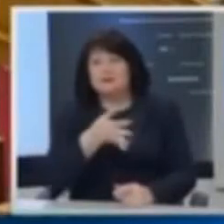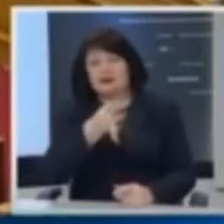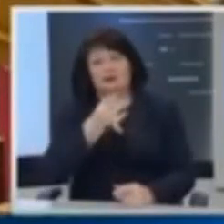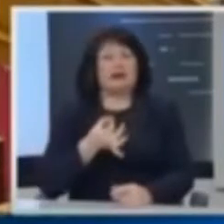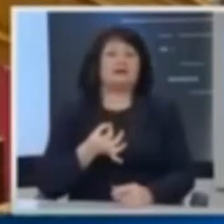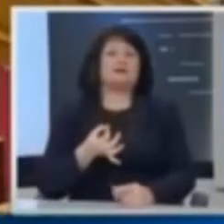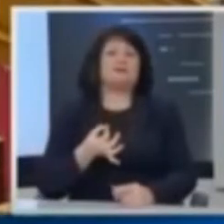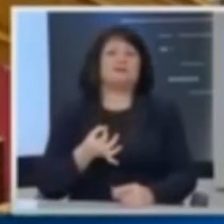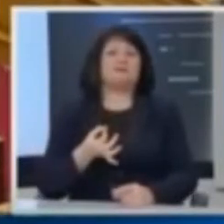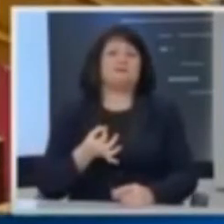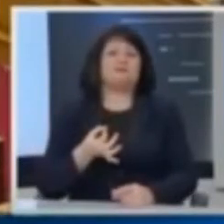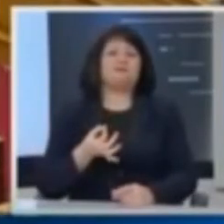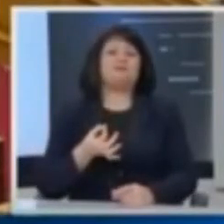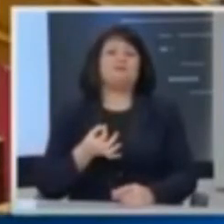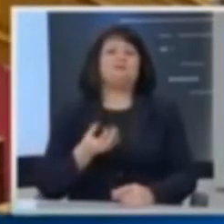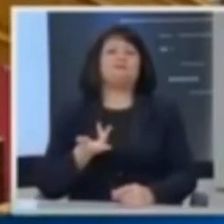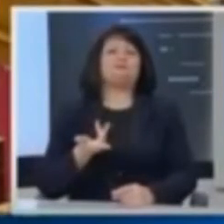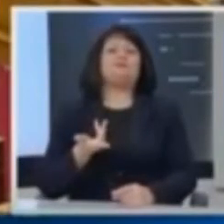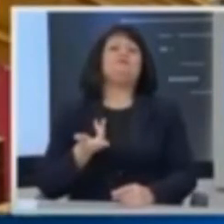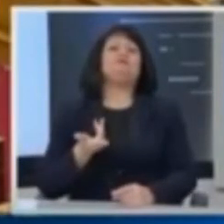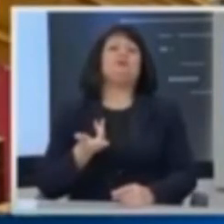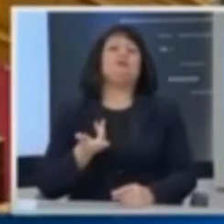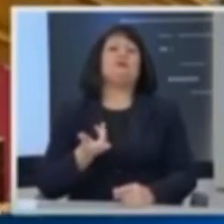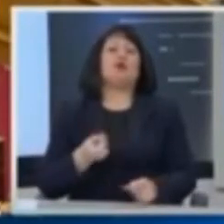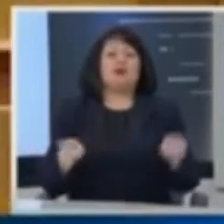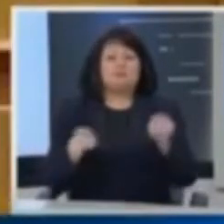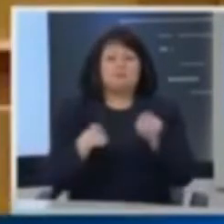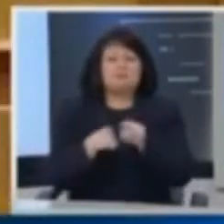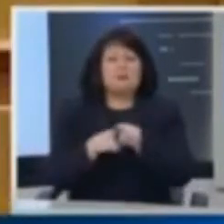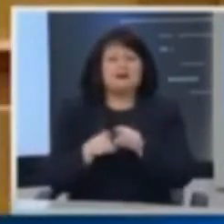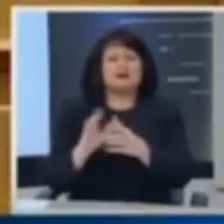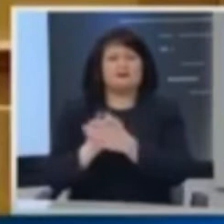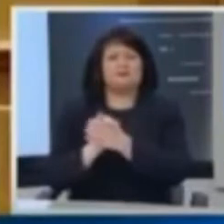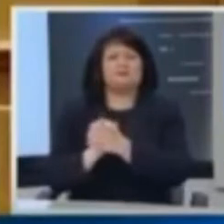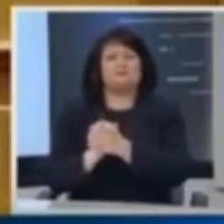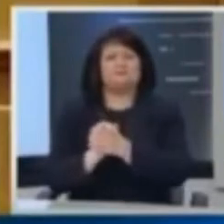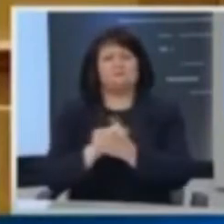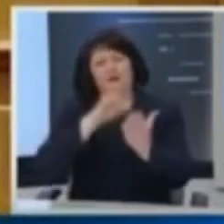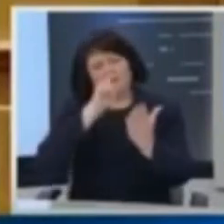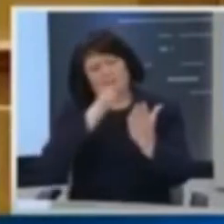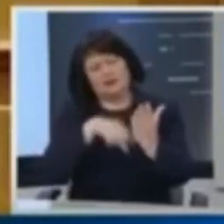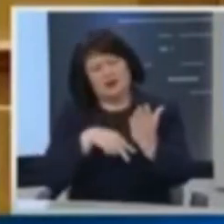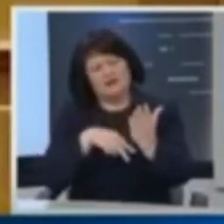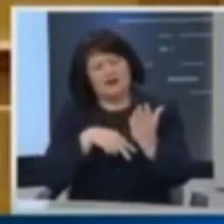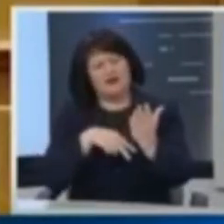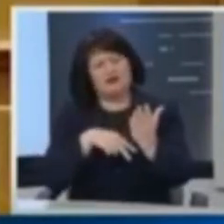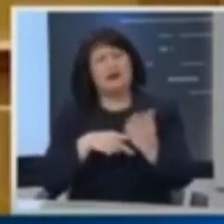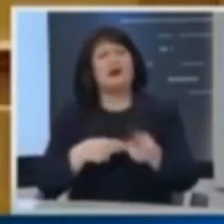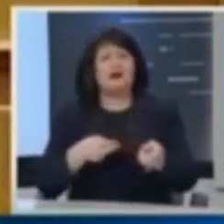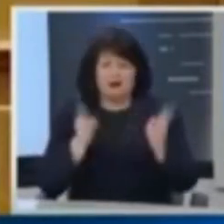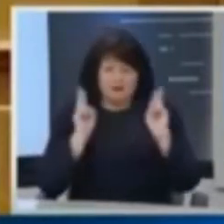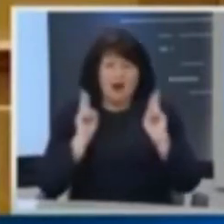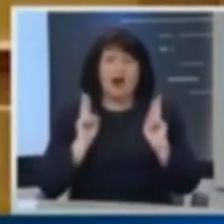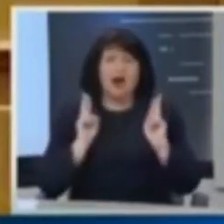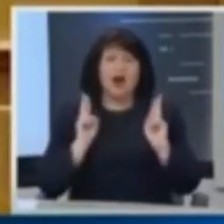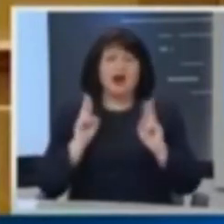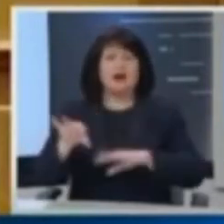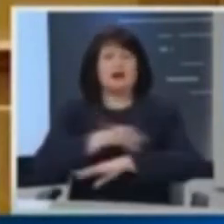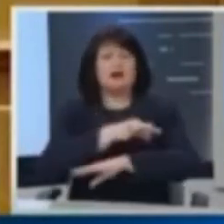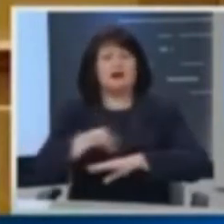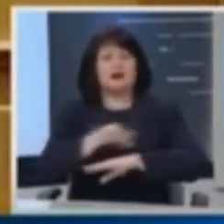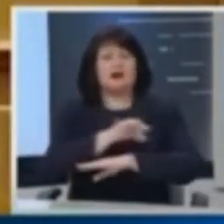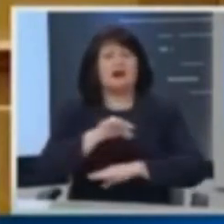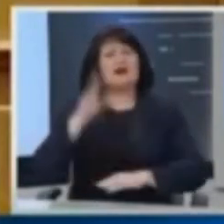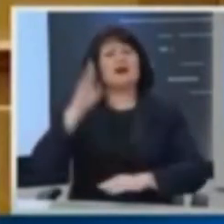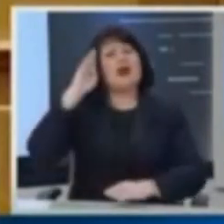αναφερθήκατε σε μια σύμπραξη την οποία διάβασα και εγώ και μακάρι να μπορέσει να υλοποιηθεί μεταξύ του Πολυτεχνείου και του